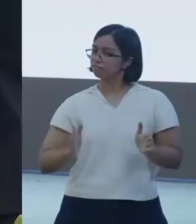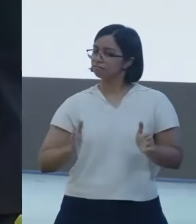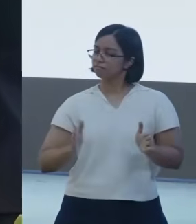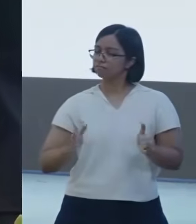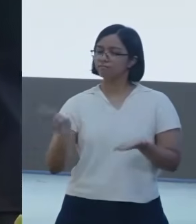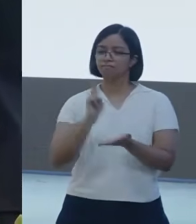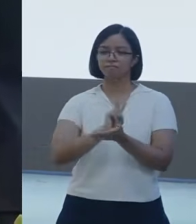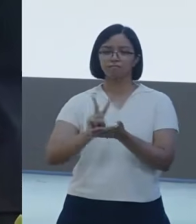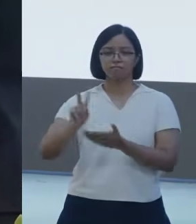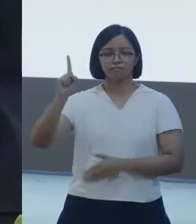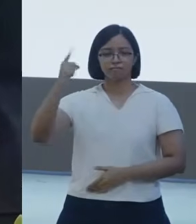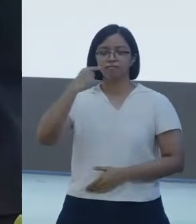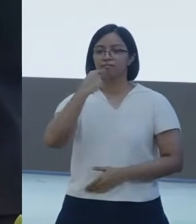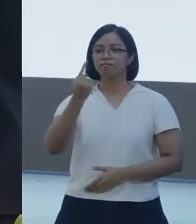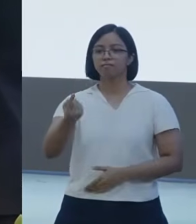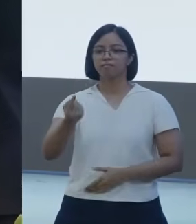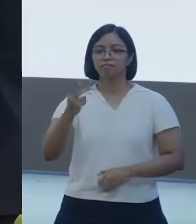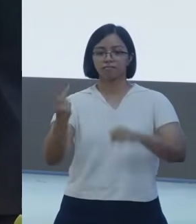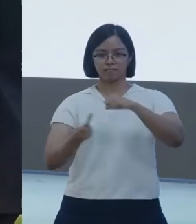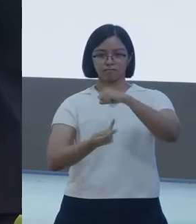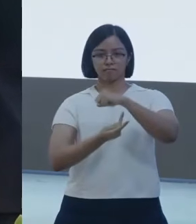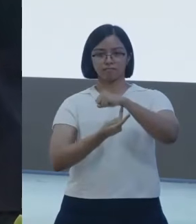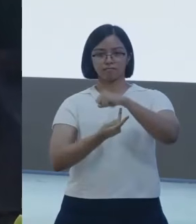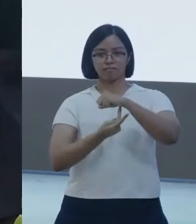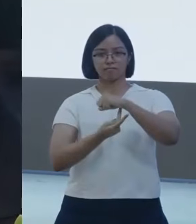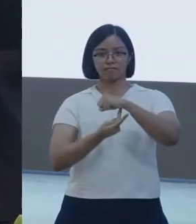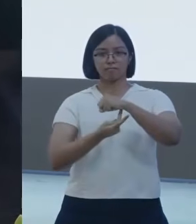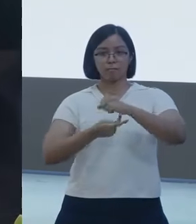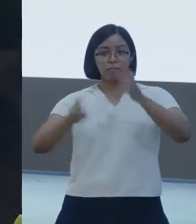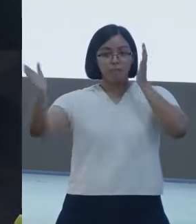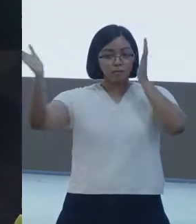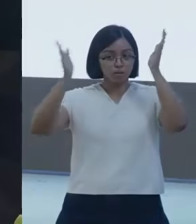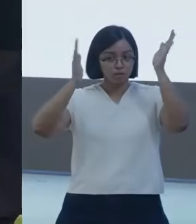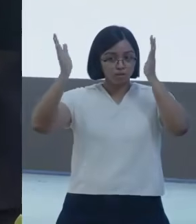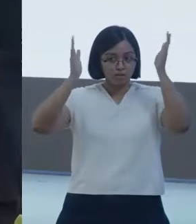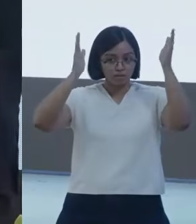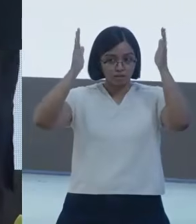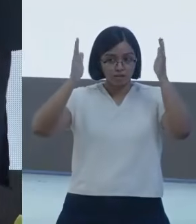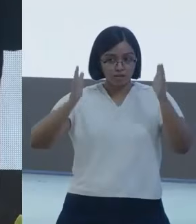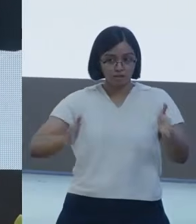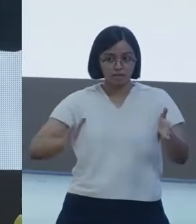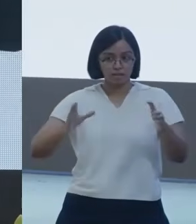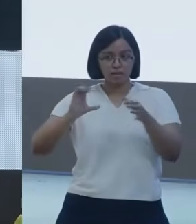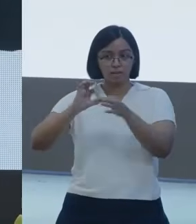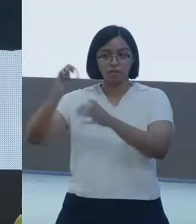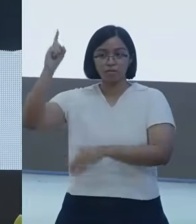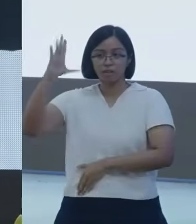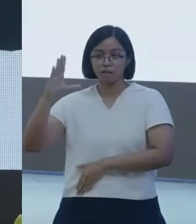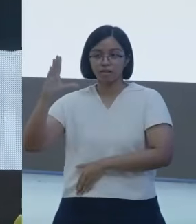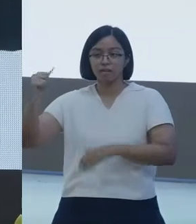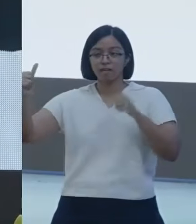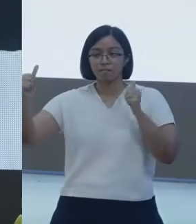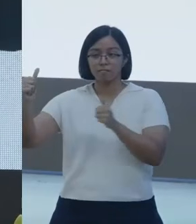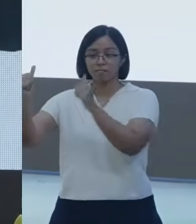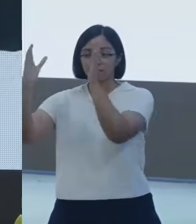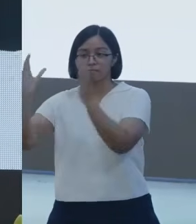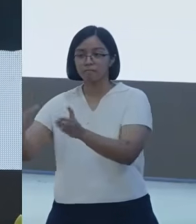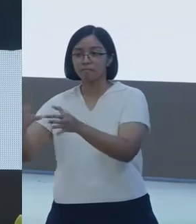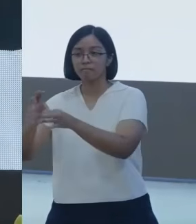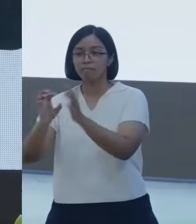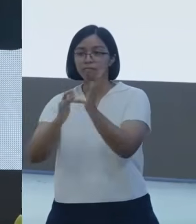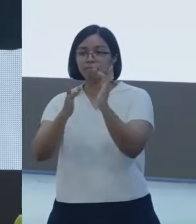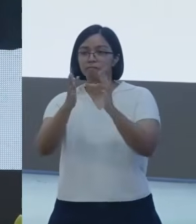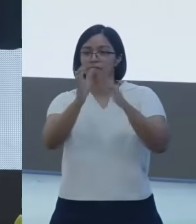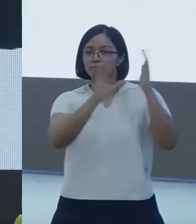verse 1, Paul, a servant of God and an apostle of Jesus Christ. Yung